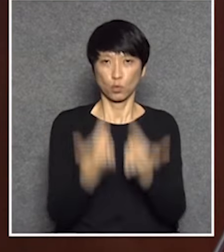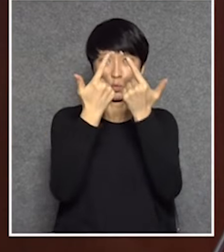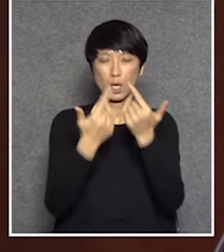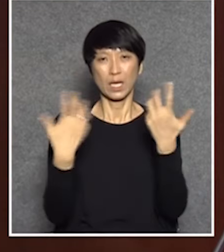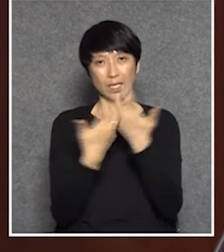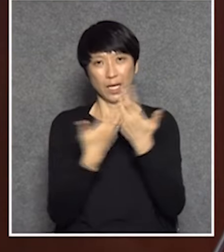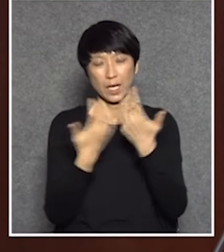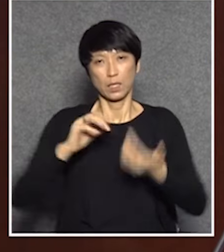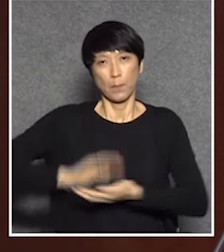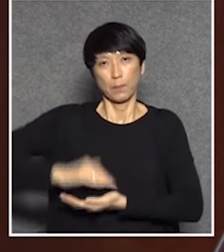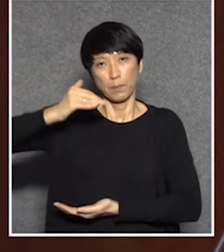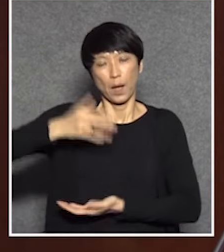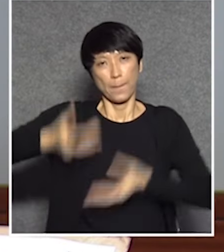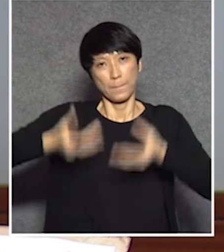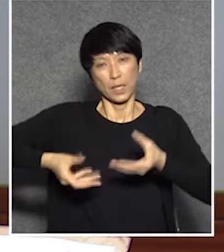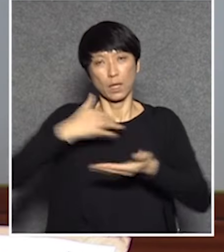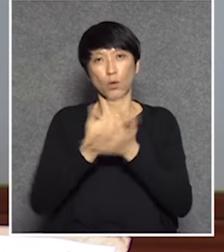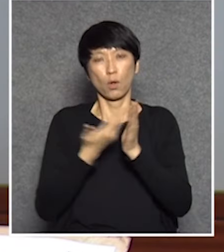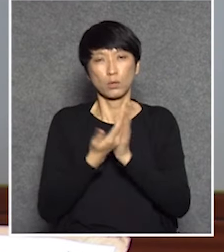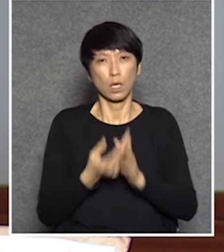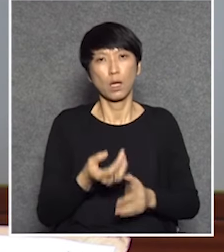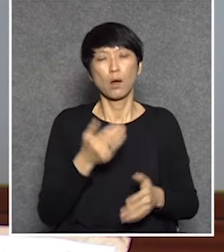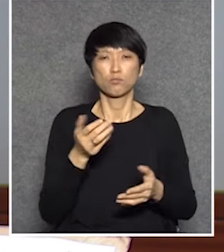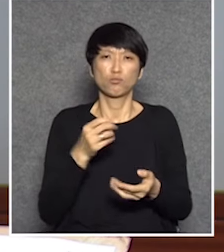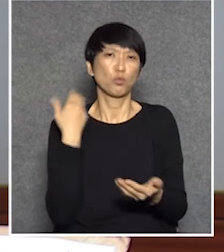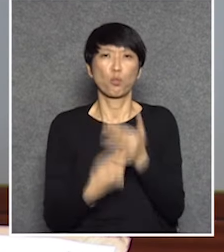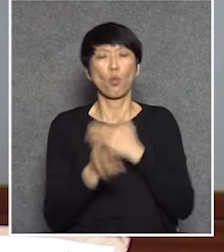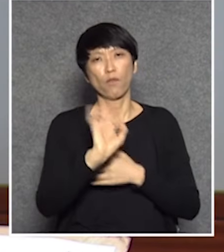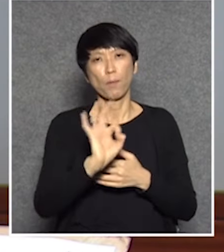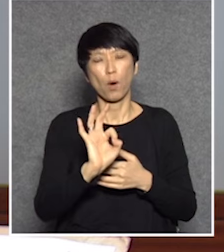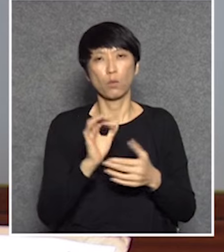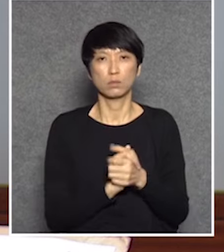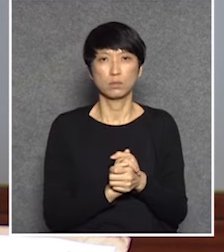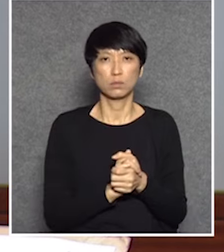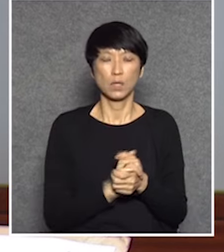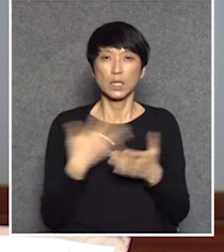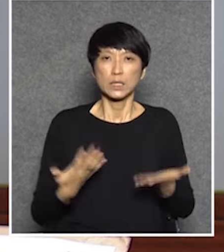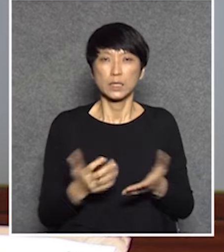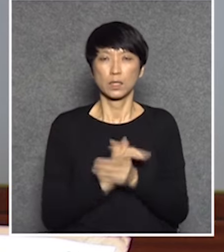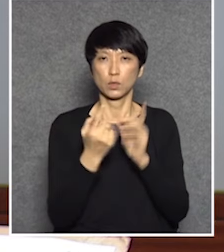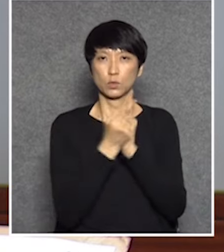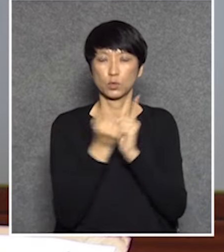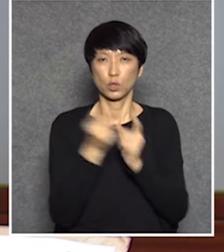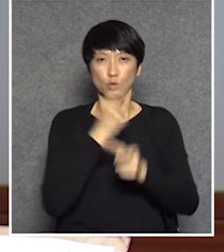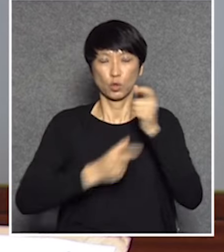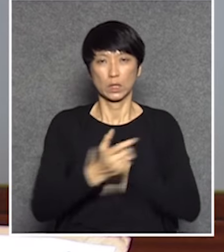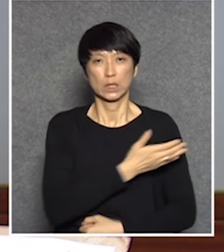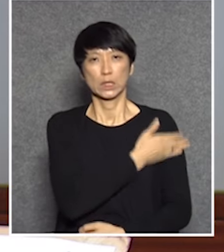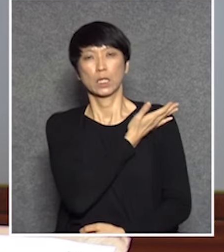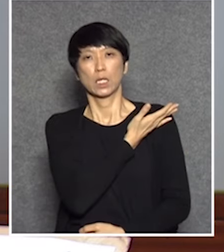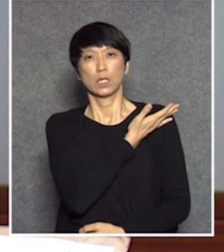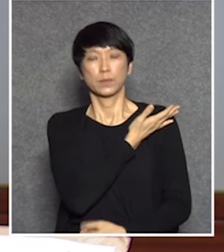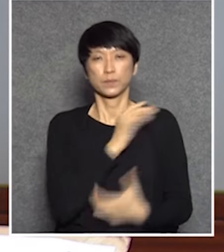家嘅儲備嘅比較，500億唔係好離譜啫，係咪？這固然是對財政承擔的表現，